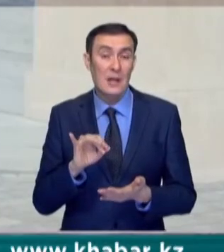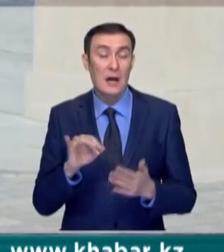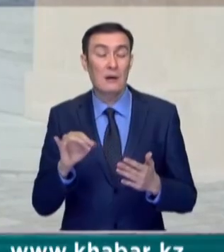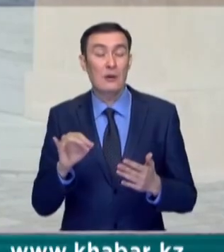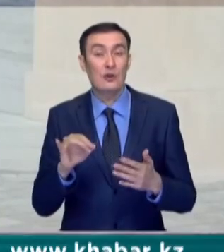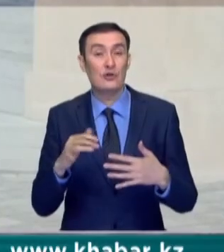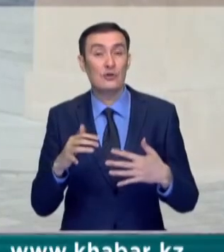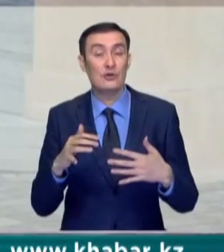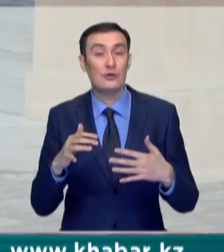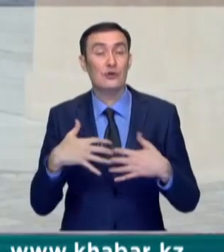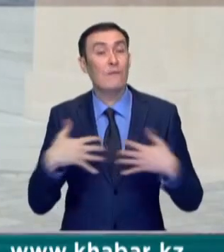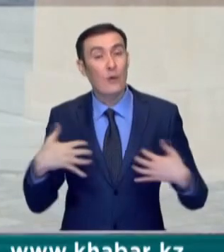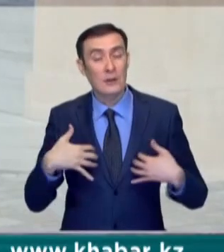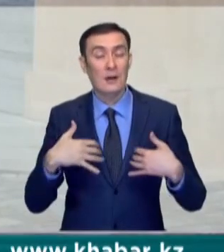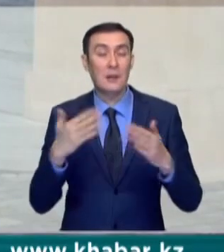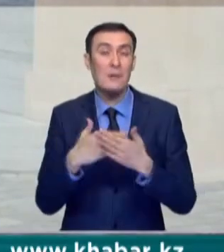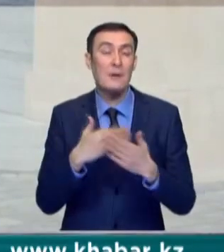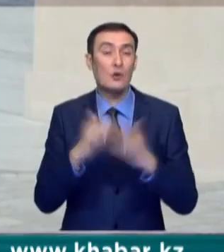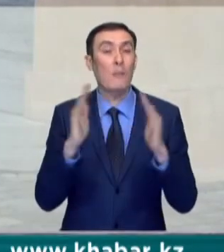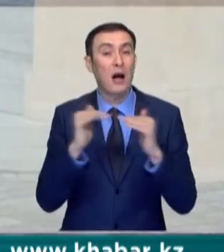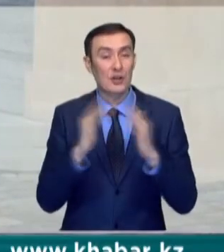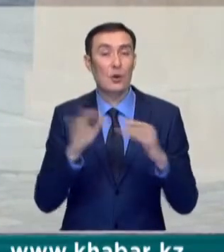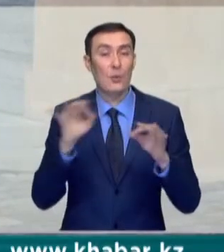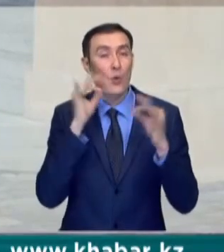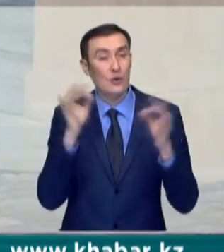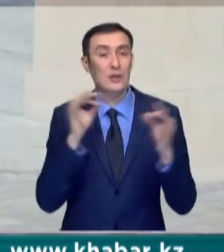домашних животных, таких как собаки, кошки.